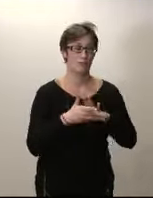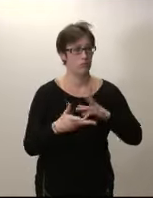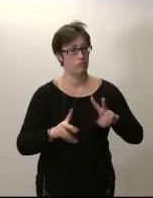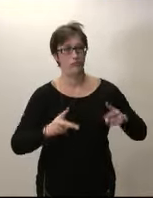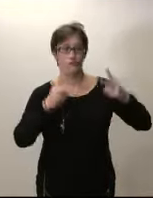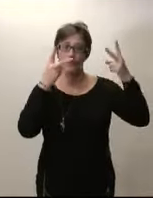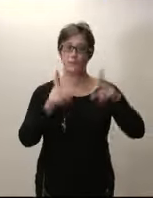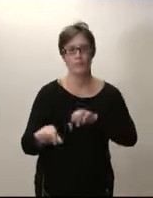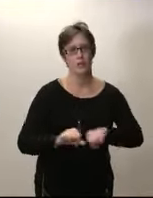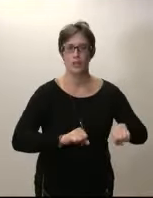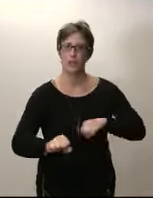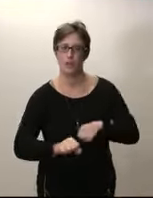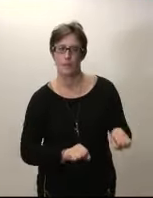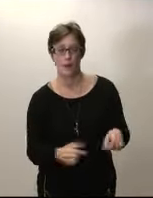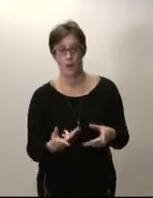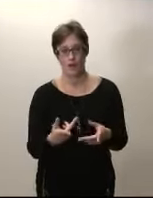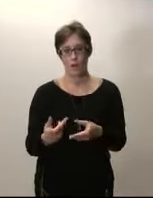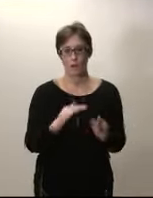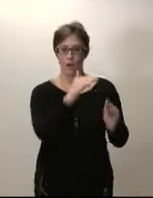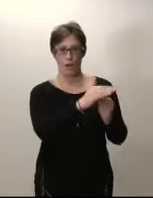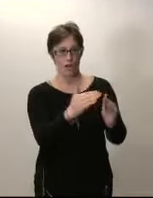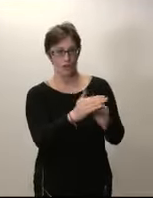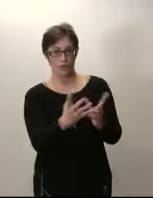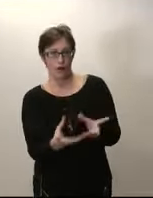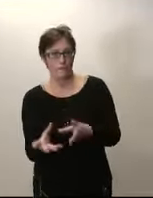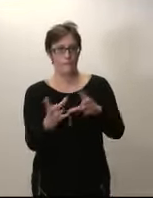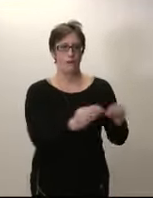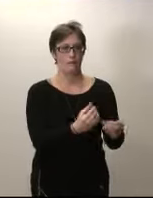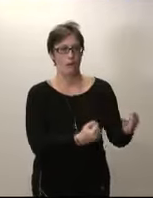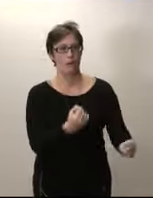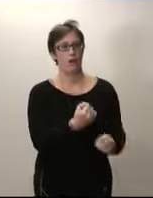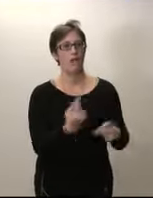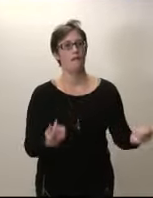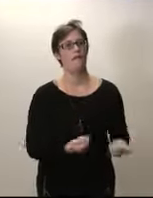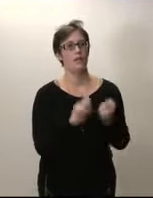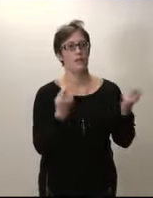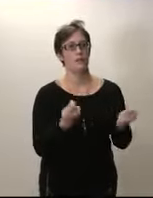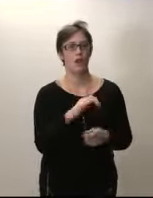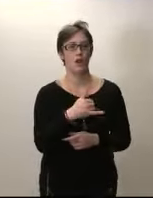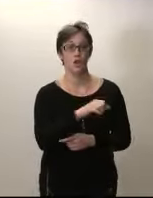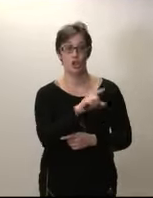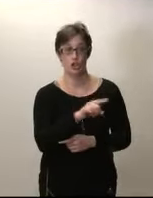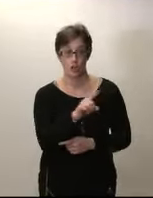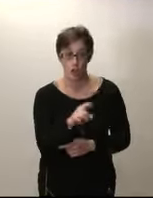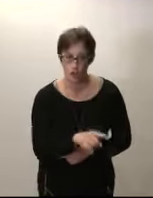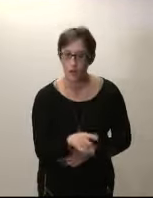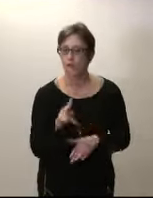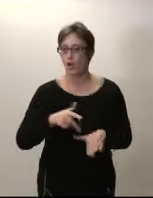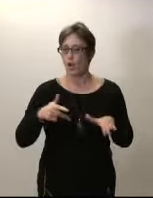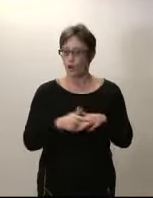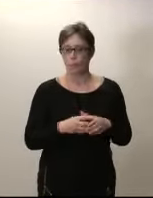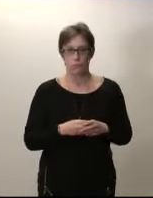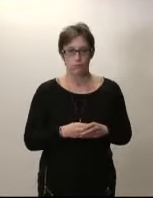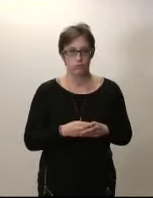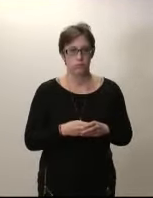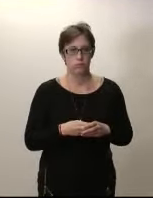dynamique, qui a créé à Thionville un festival de jazz qui a mis un certain temps pour se développer, mais maintenant